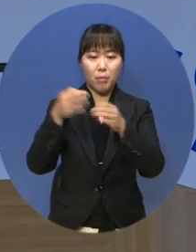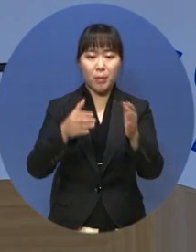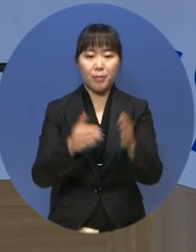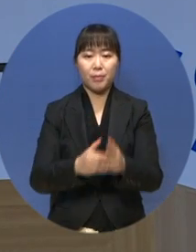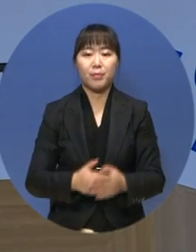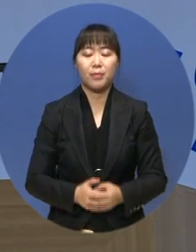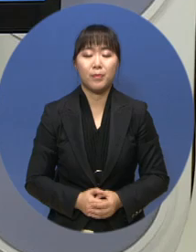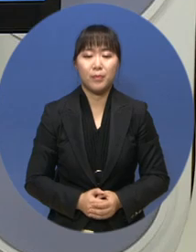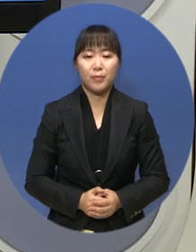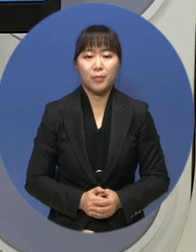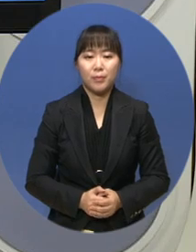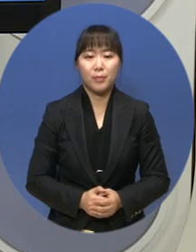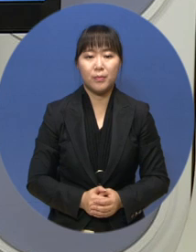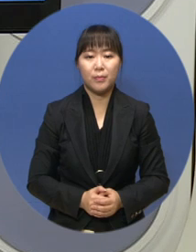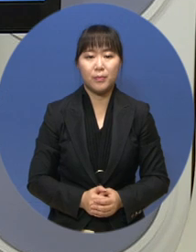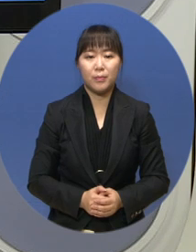기탁했습니다.